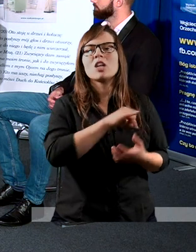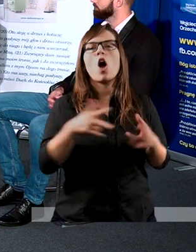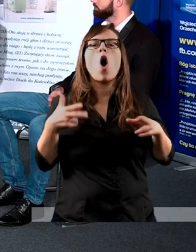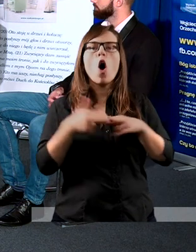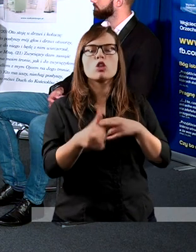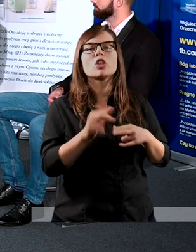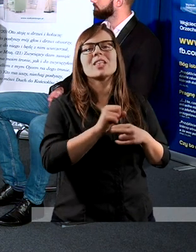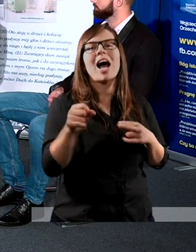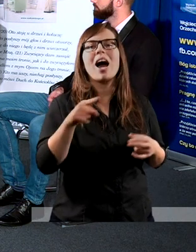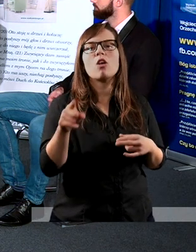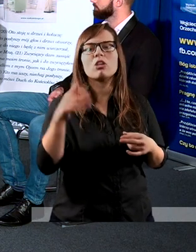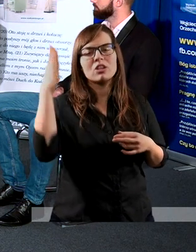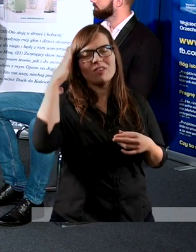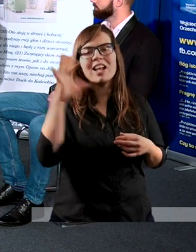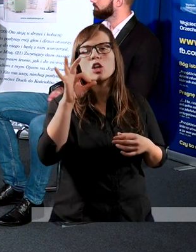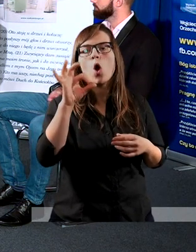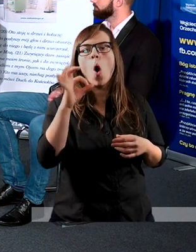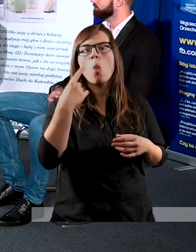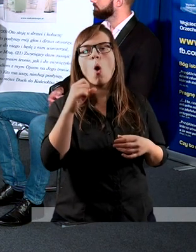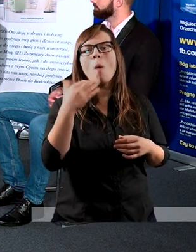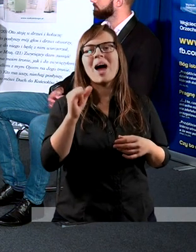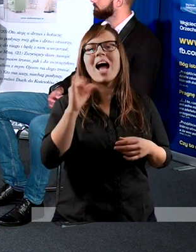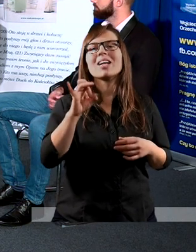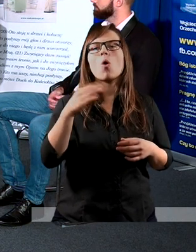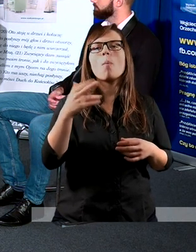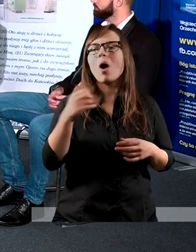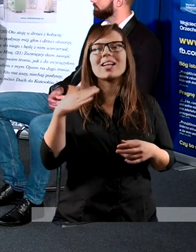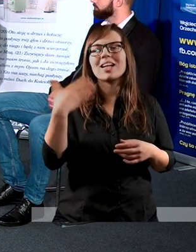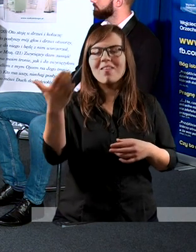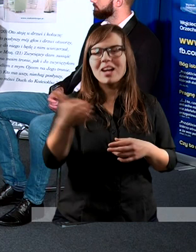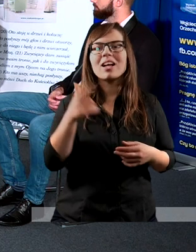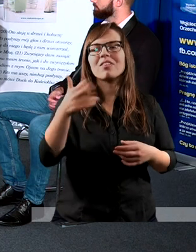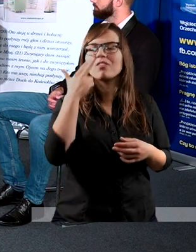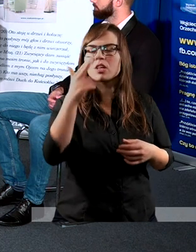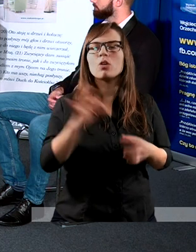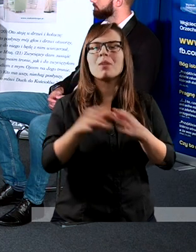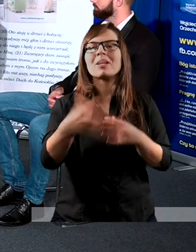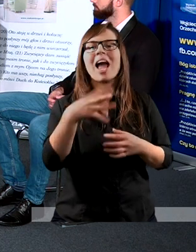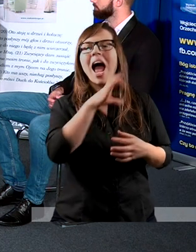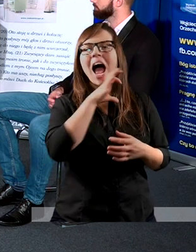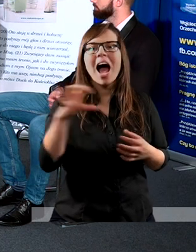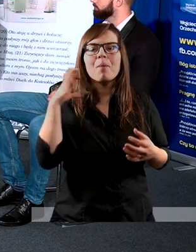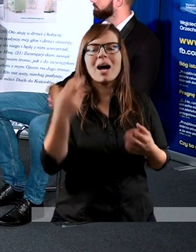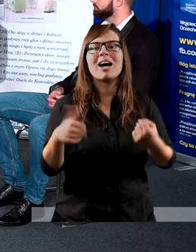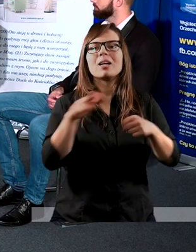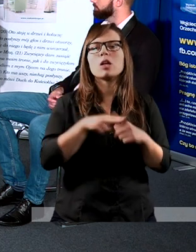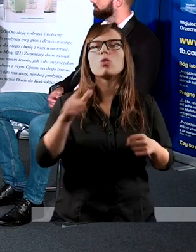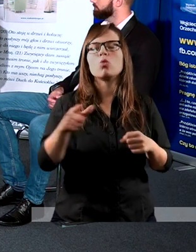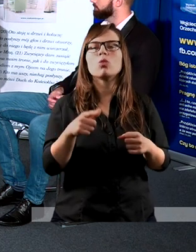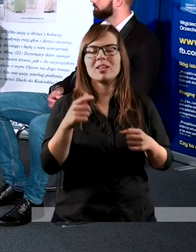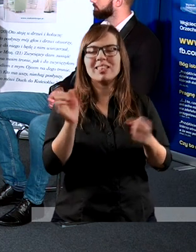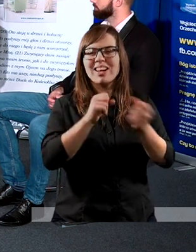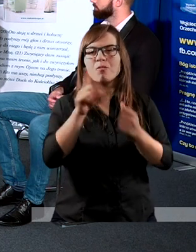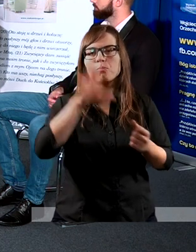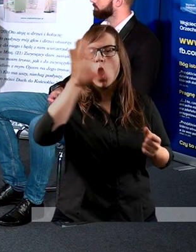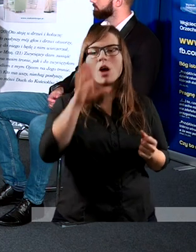odcinał. Po prostu, jeżeli Sodoma i Gomora nie dawała nadziei, przecież był tam Abraham, który negocjował z